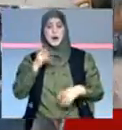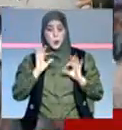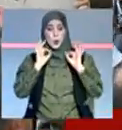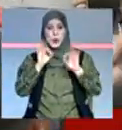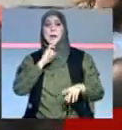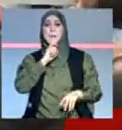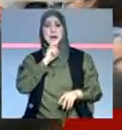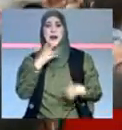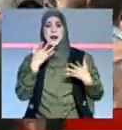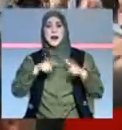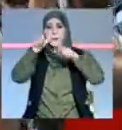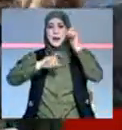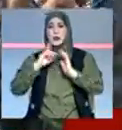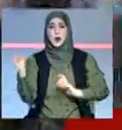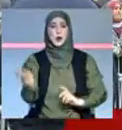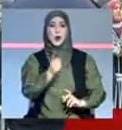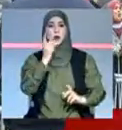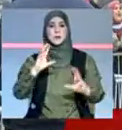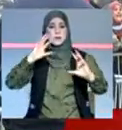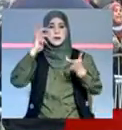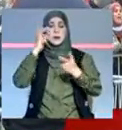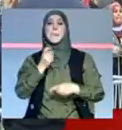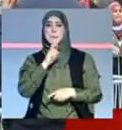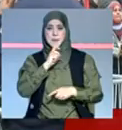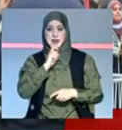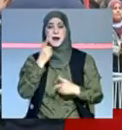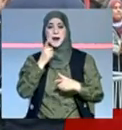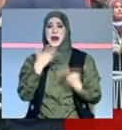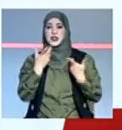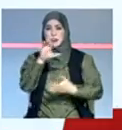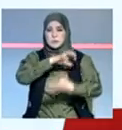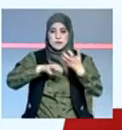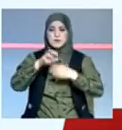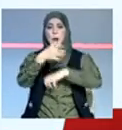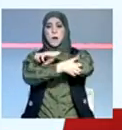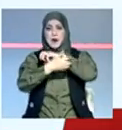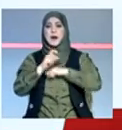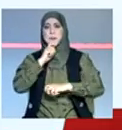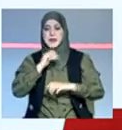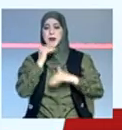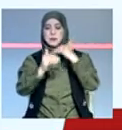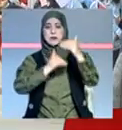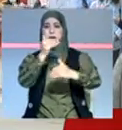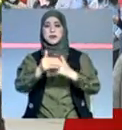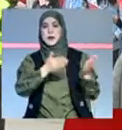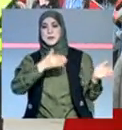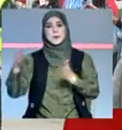اصوات الاهالي تتعالى غاضبه من تواصل التهميش والاساءه الى الثوره